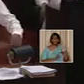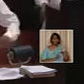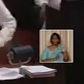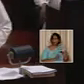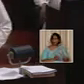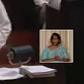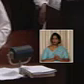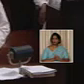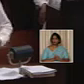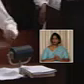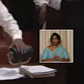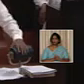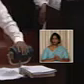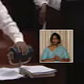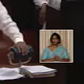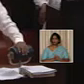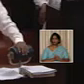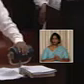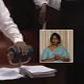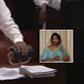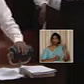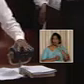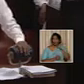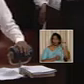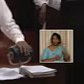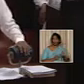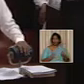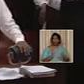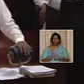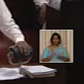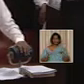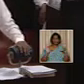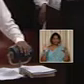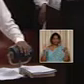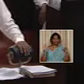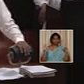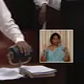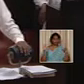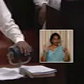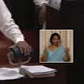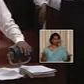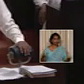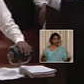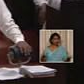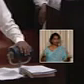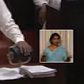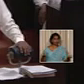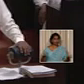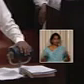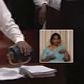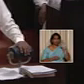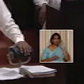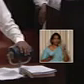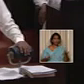එතකොට මේ අර පුද්ගලයාට ගහලා තියෙනවා ලක්ෂ 70ක් මොකද්ද ගරු කතානායකතුමනි මේකේ